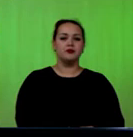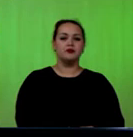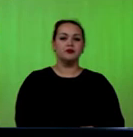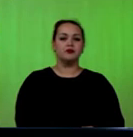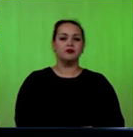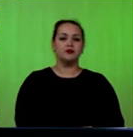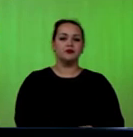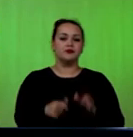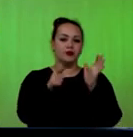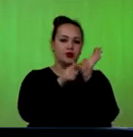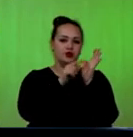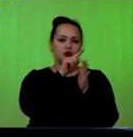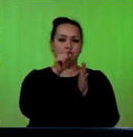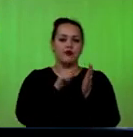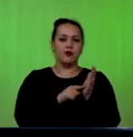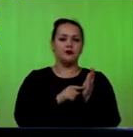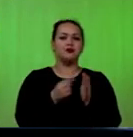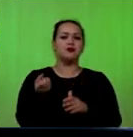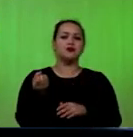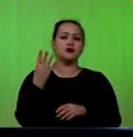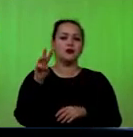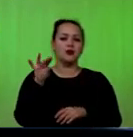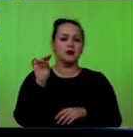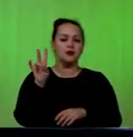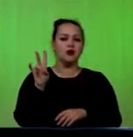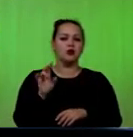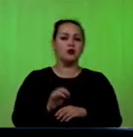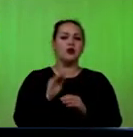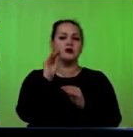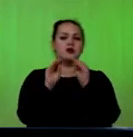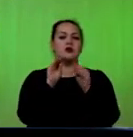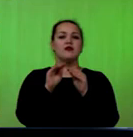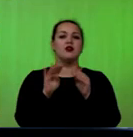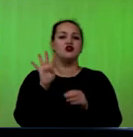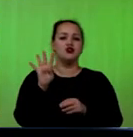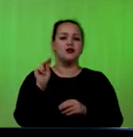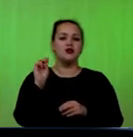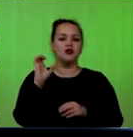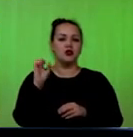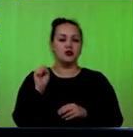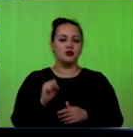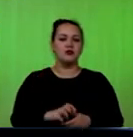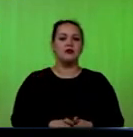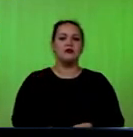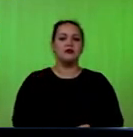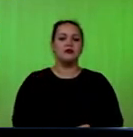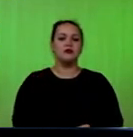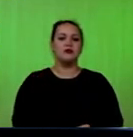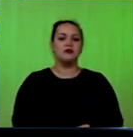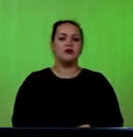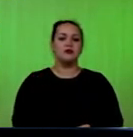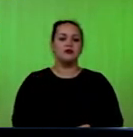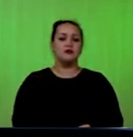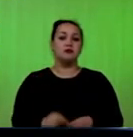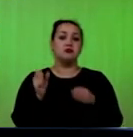седьмой вопрос сколько минут составляет четверть часа конечно